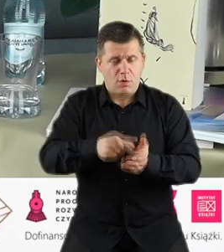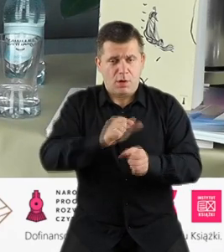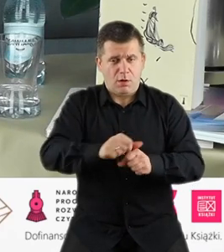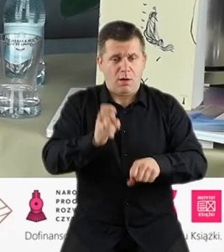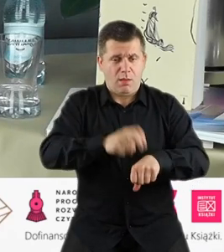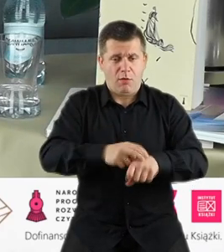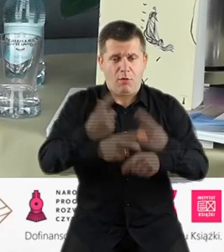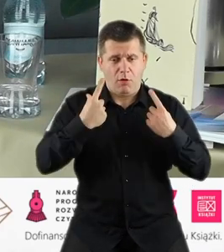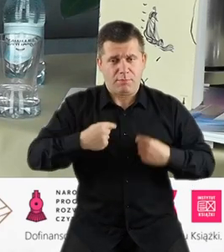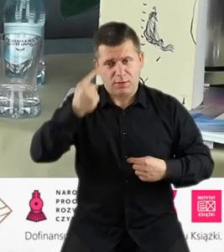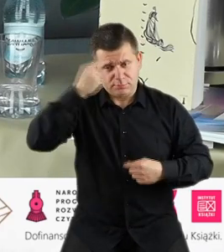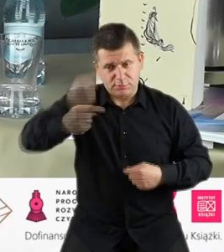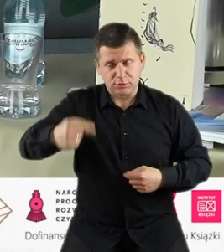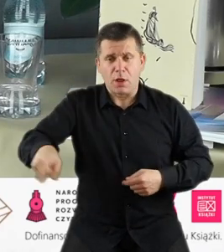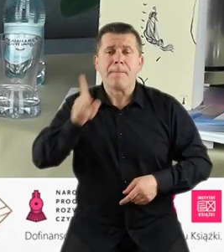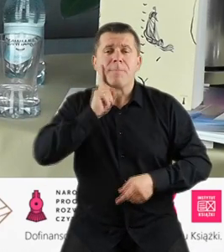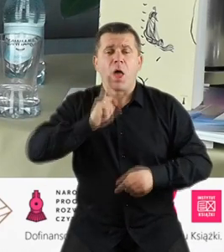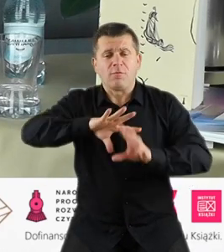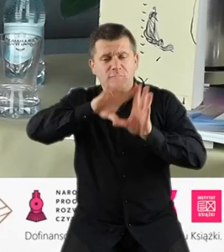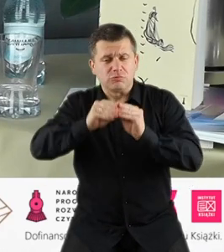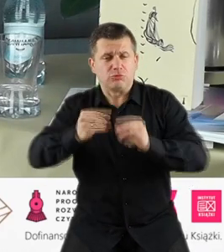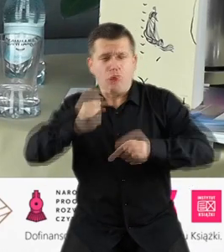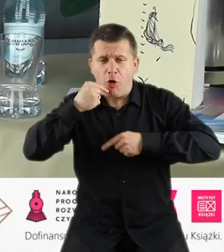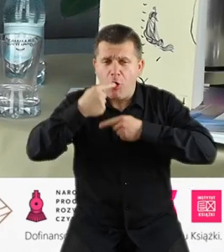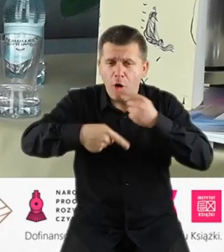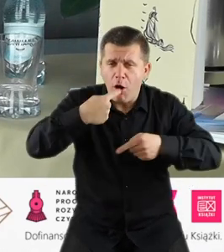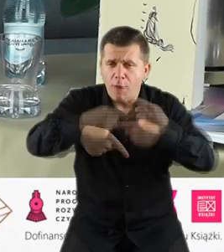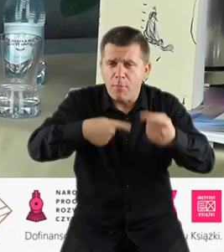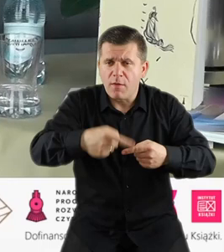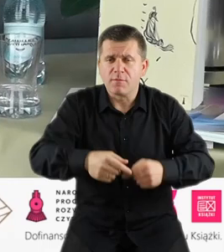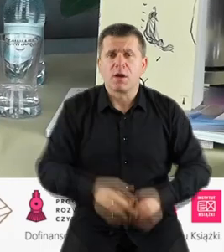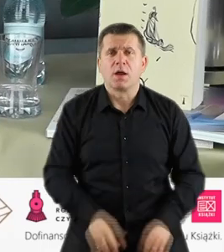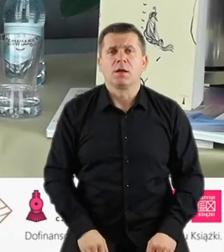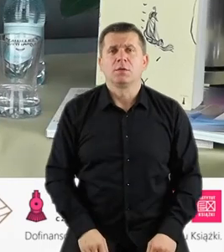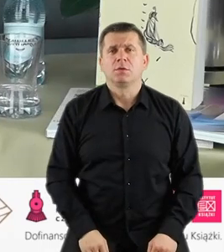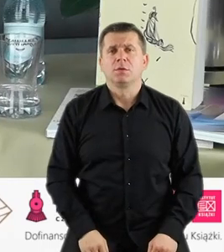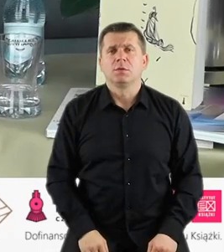I ten mężczyzna, który to wszystko opowiada,